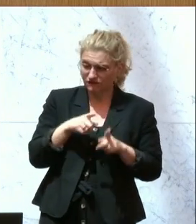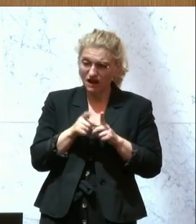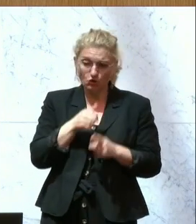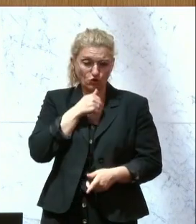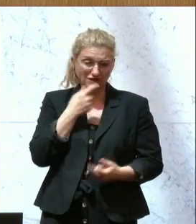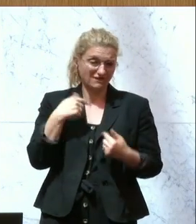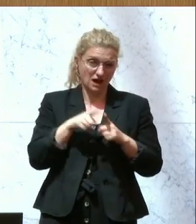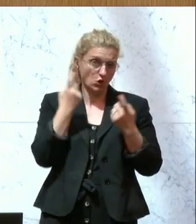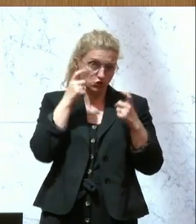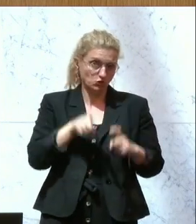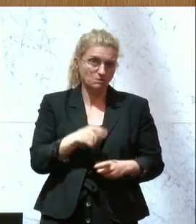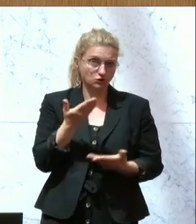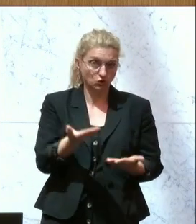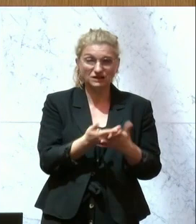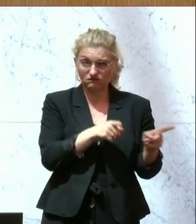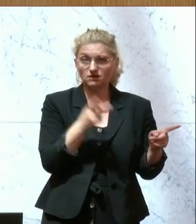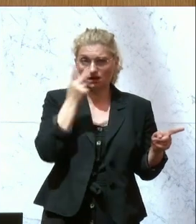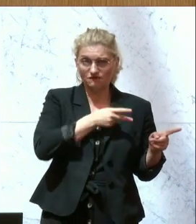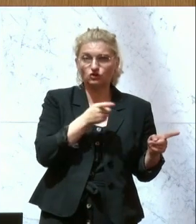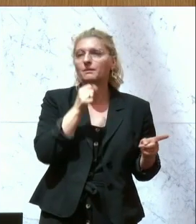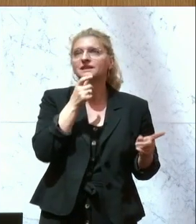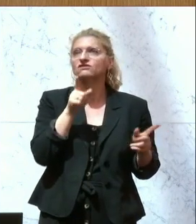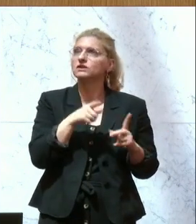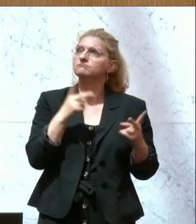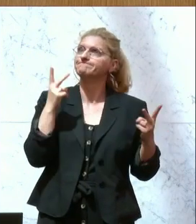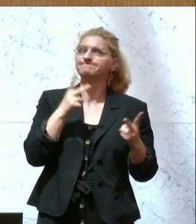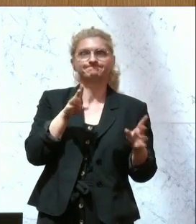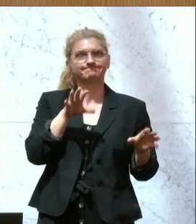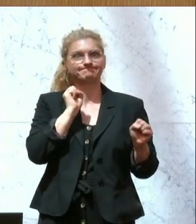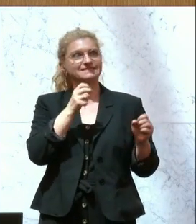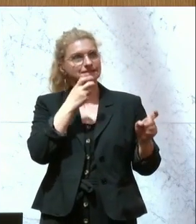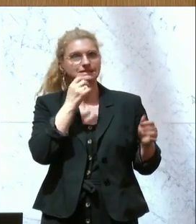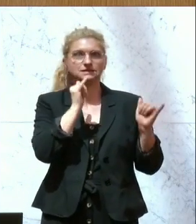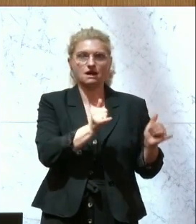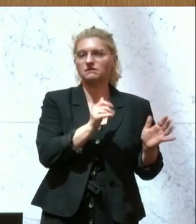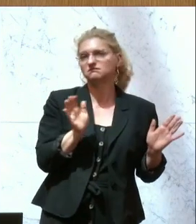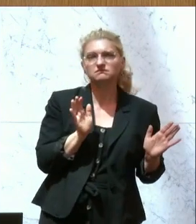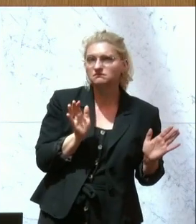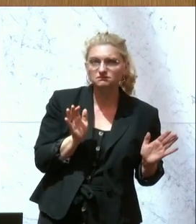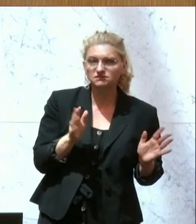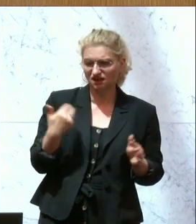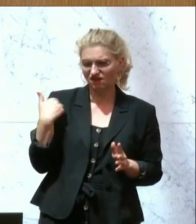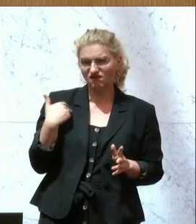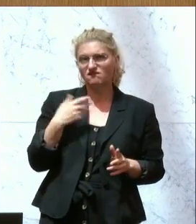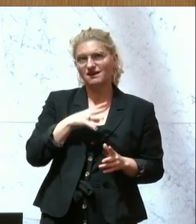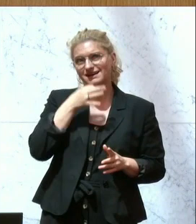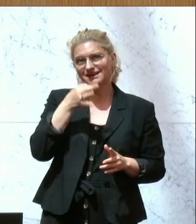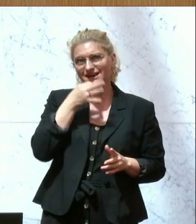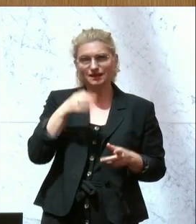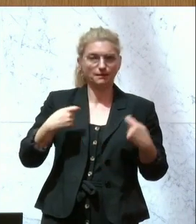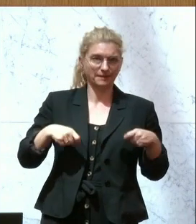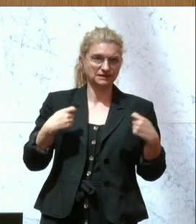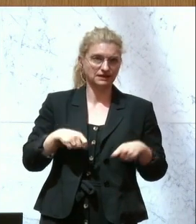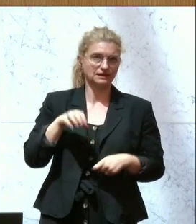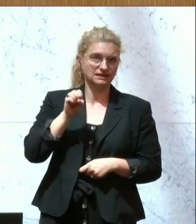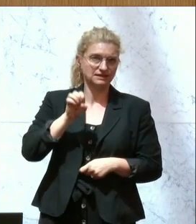Grüne. Deswegen stimmen Sie mit, aber nicht aus Überzeugung. Nicht aus Überzeugung, das haben wir bei der Rede von Präsidenten Zelensky gesehen und das geht